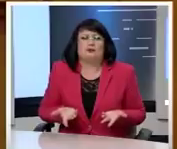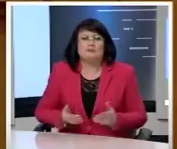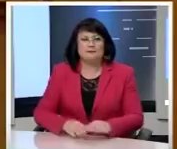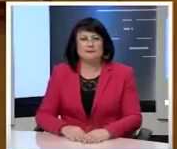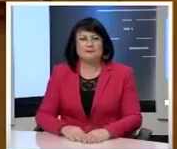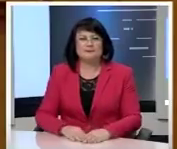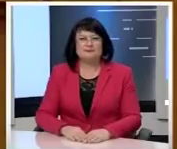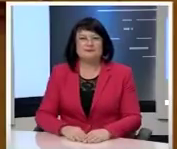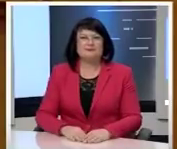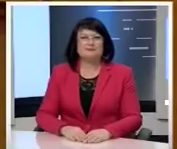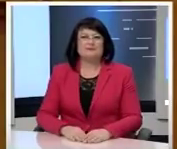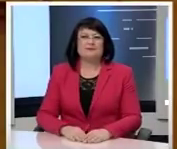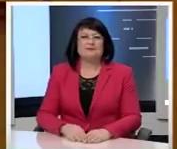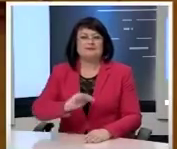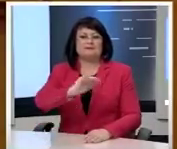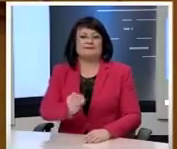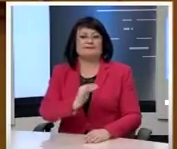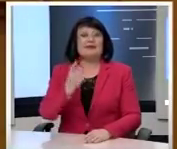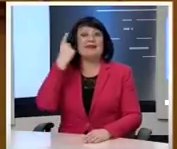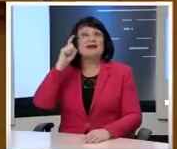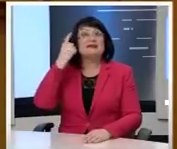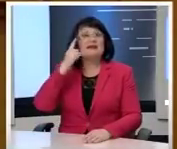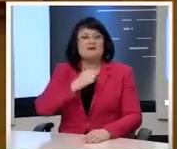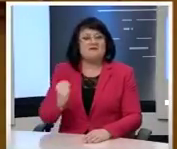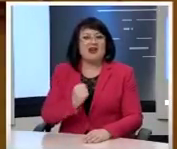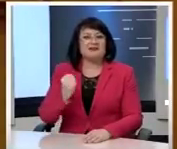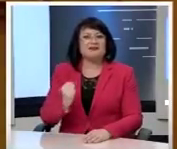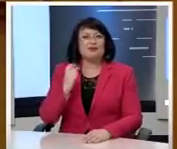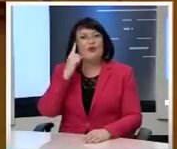Μόνο την άγνοια χαϊδεύουνε. Μόνο τον φανατισμό